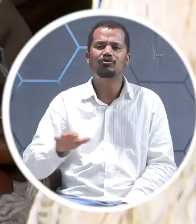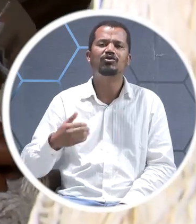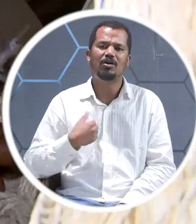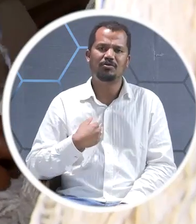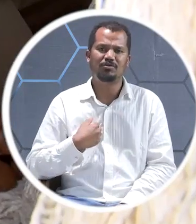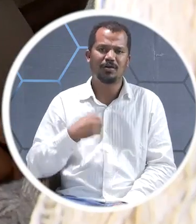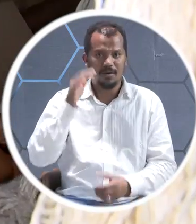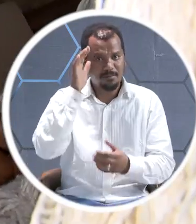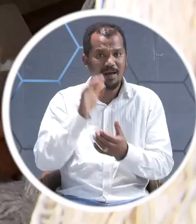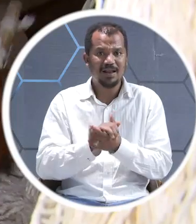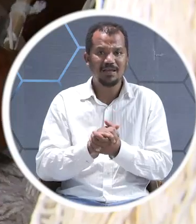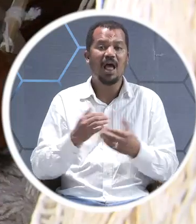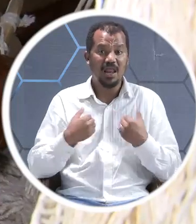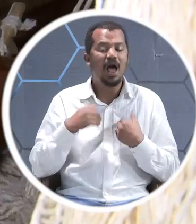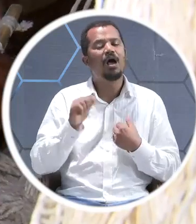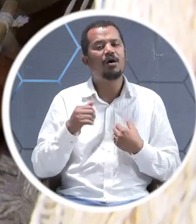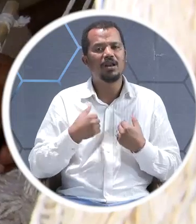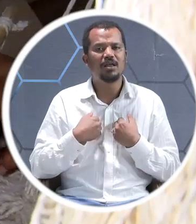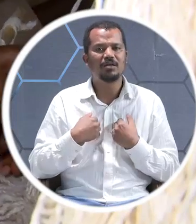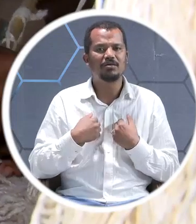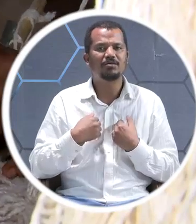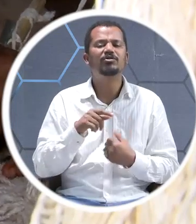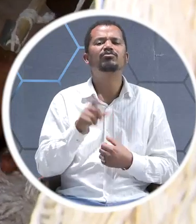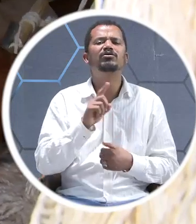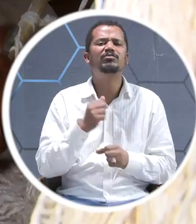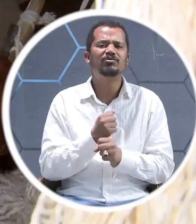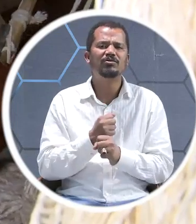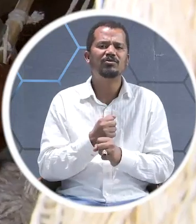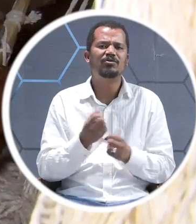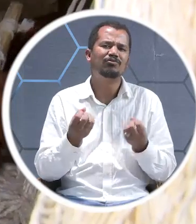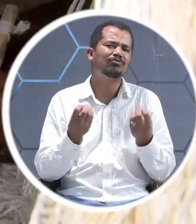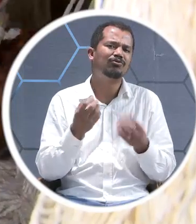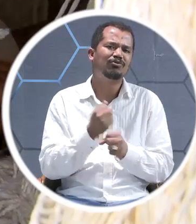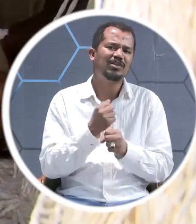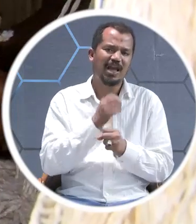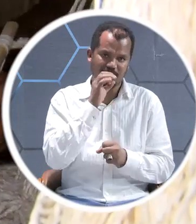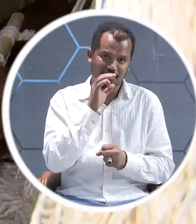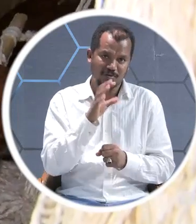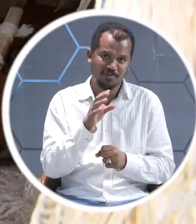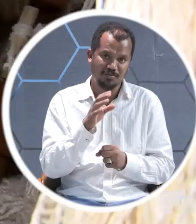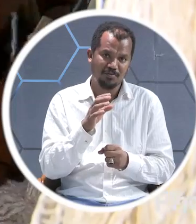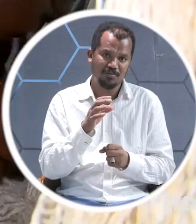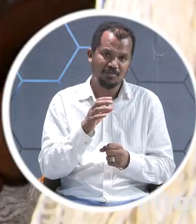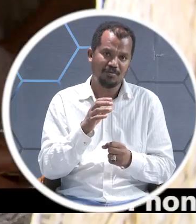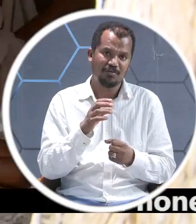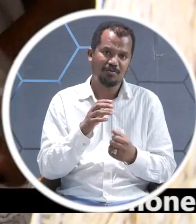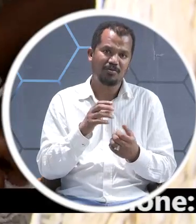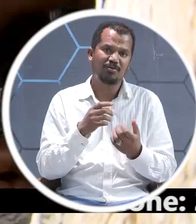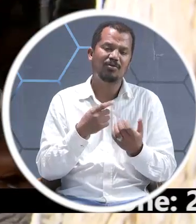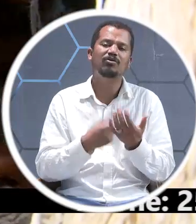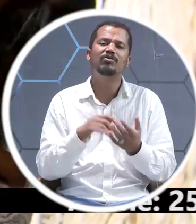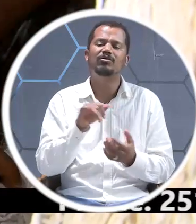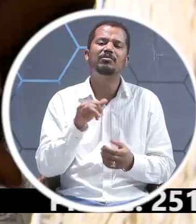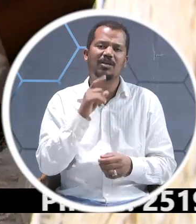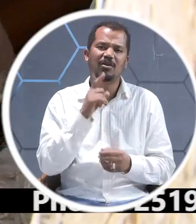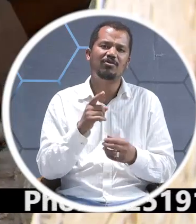Si, pada betul sabar. Ah, Allah. Nasa cuma dia misal. Yesus bezu saral lewu mewu, dah zuna misatam, tapi nasha